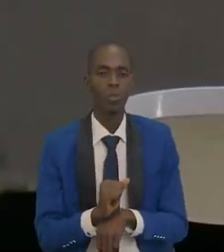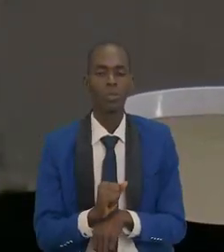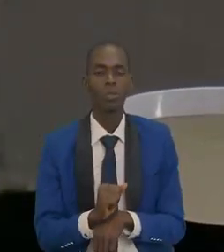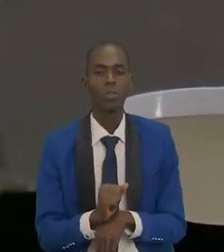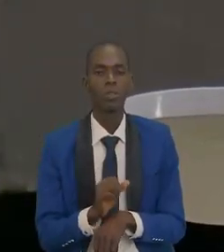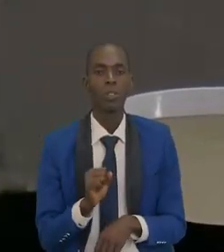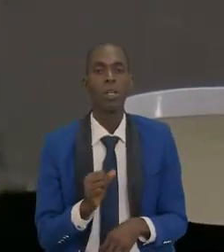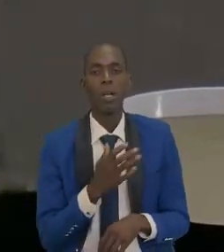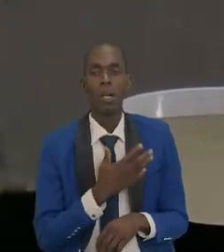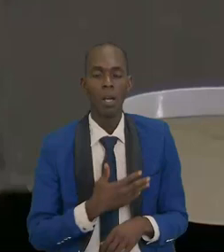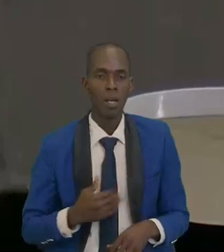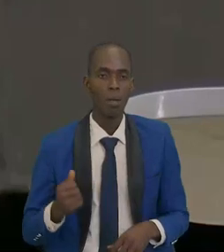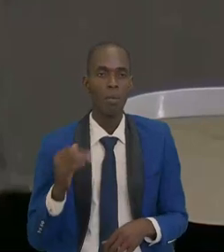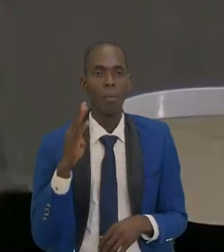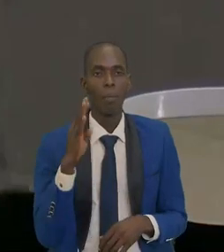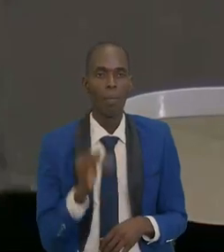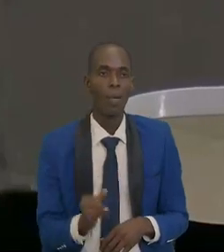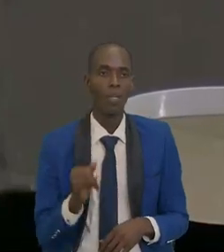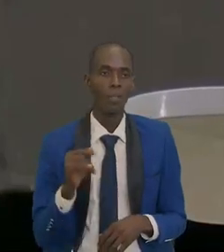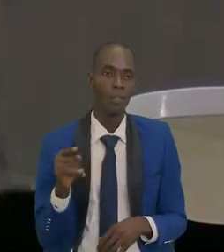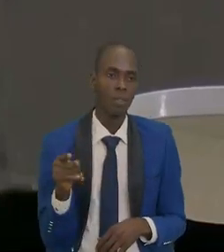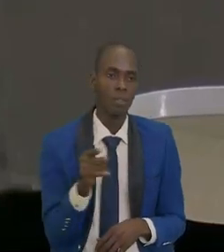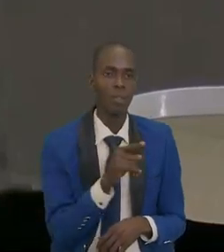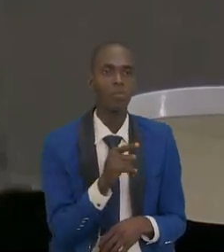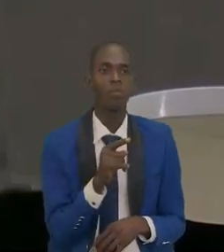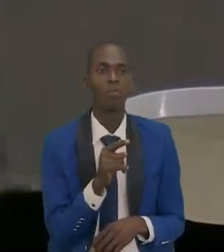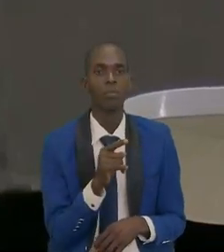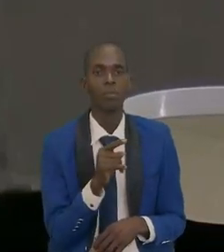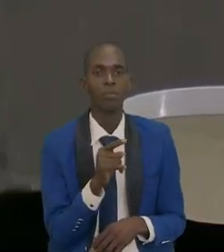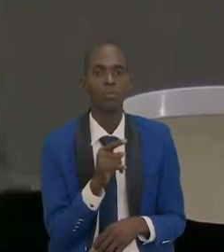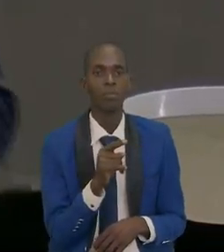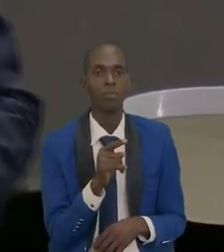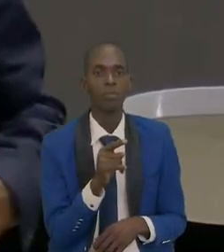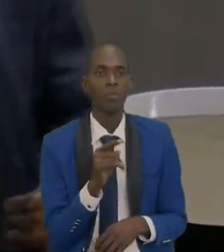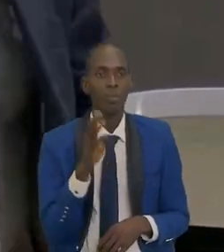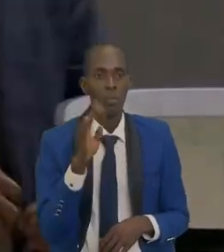Et c'est par elle qu'il parle encore, quoique mort.